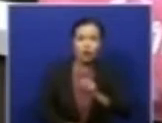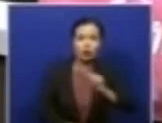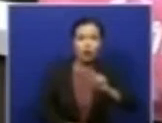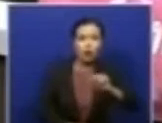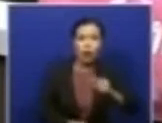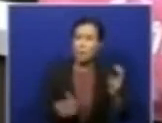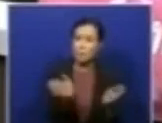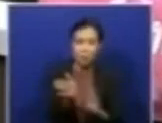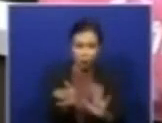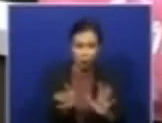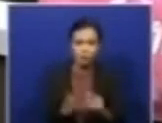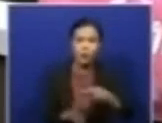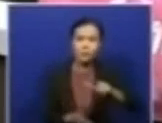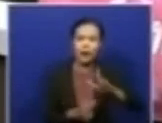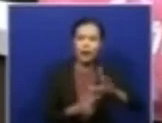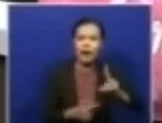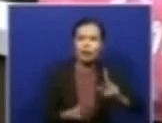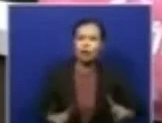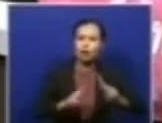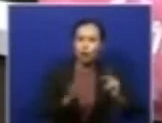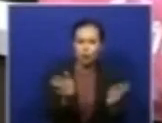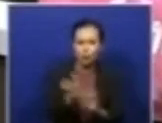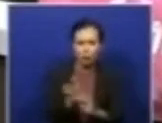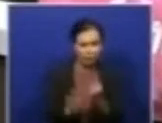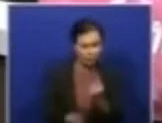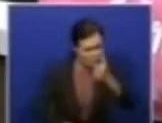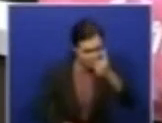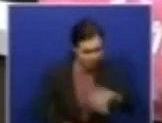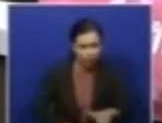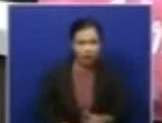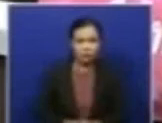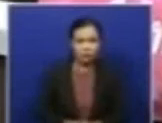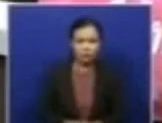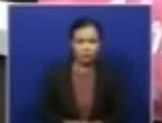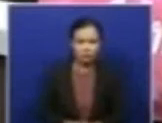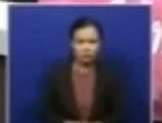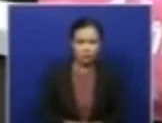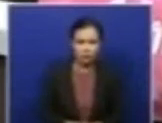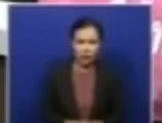จะเอาแต่ปลัดกระทรวงรับรองรองปลัดกระทรวงรับรองไม่ได้มันเป็นเรื่องปกติ